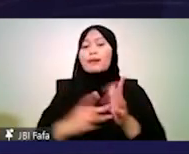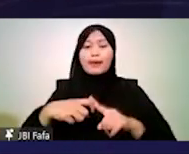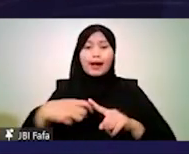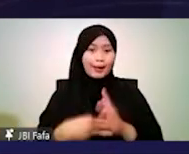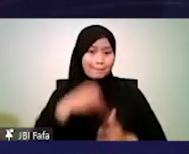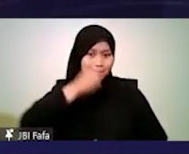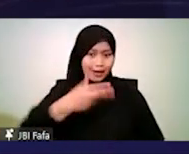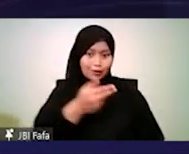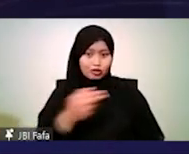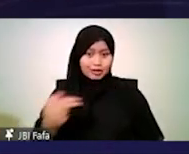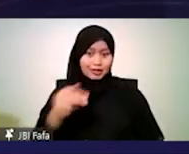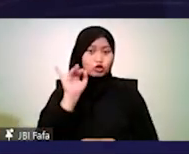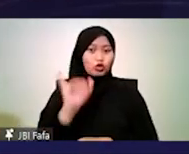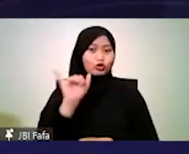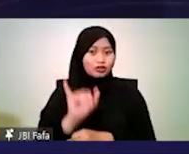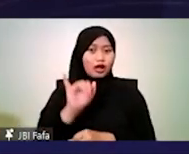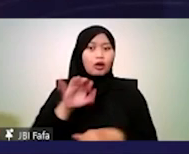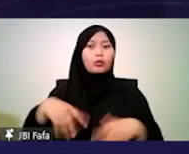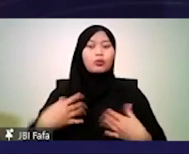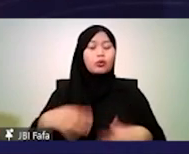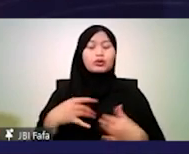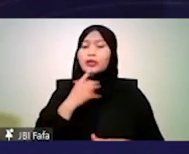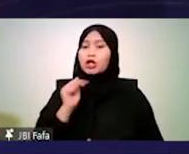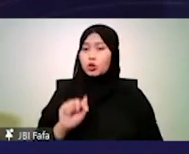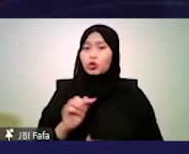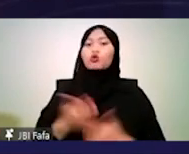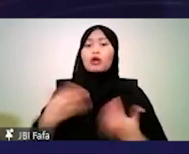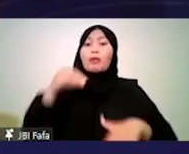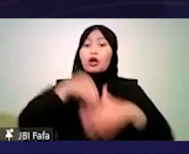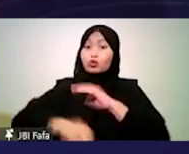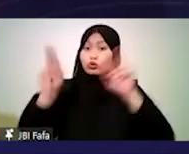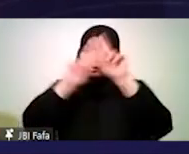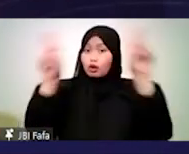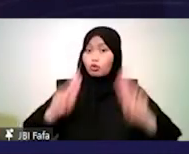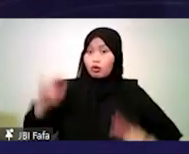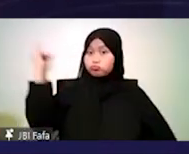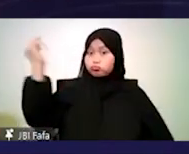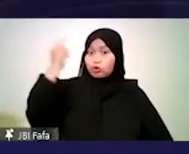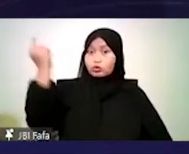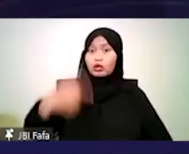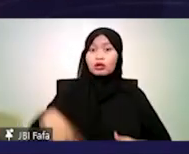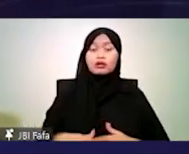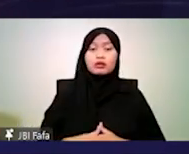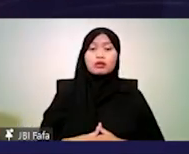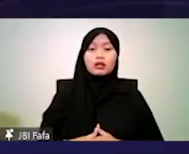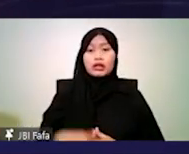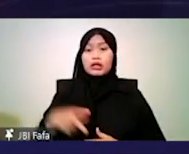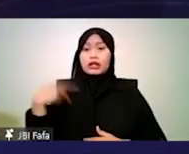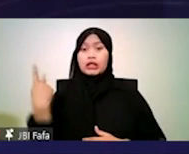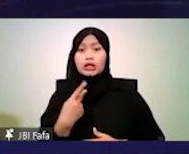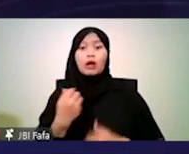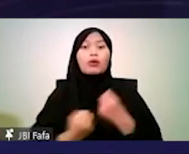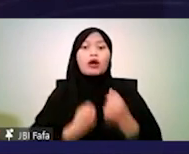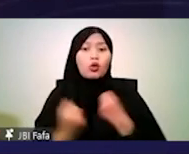Yogyakarta itu seperti itu dan ini sudah masuk internasional itu itu yang bikin barat kita juga mendapat